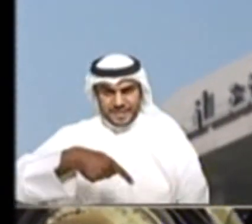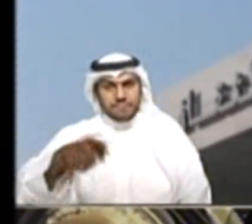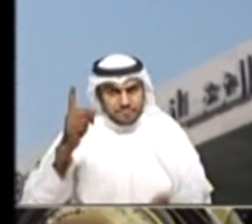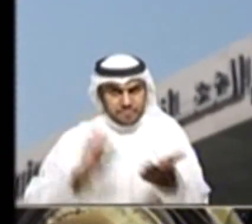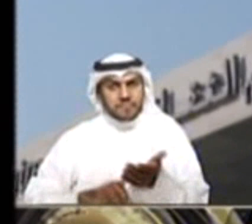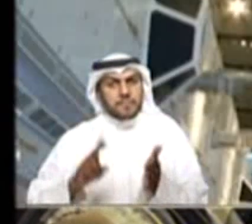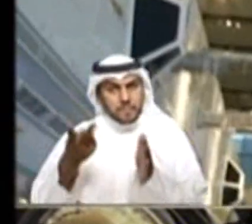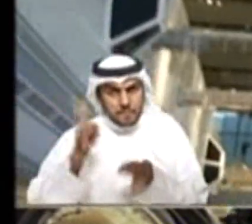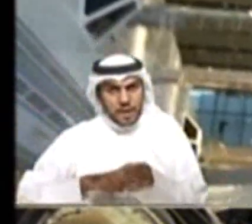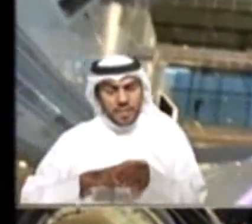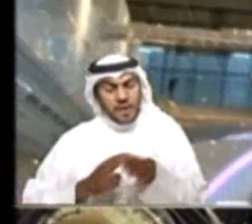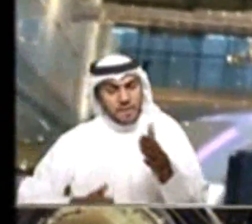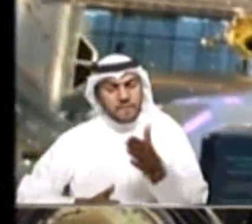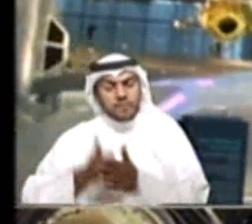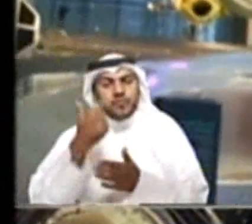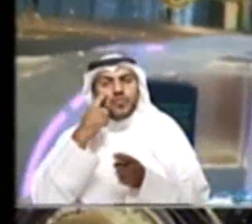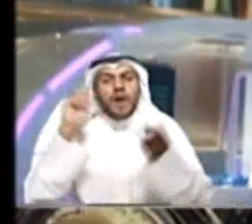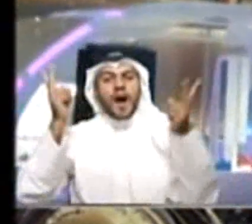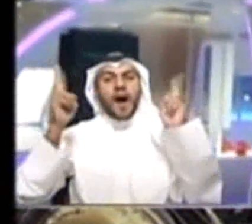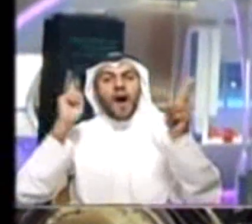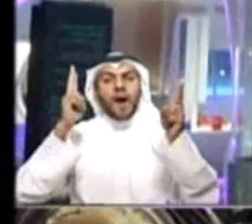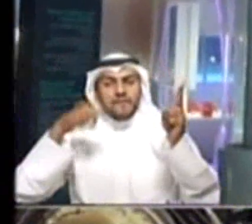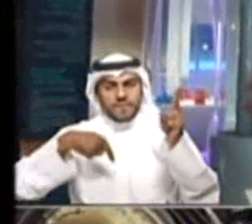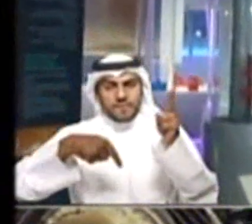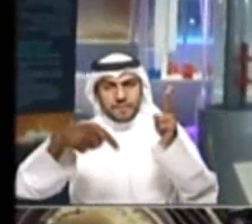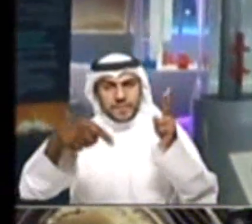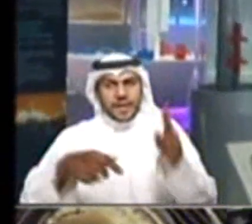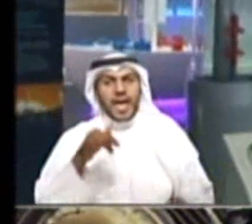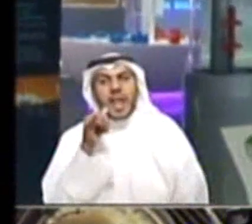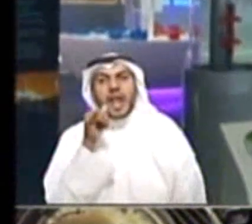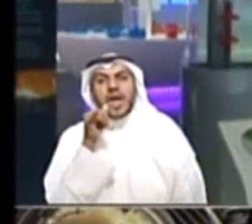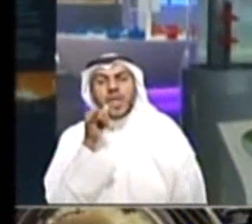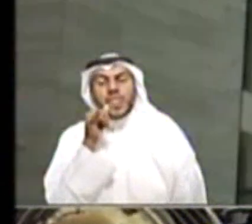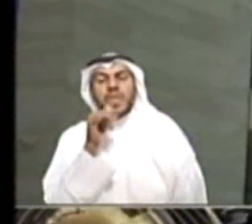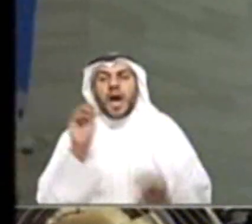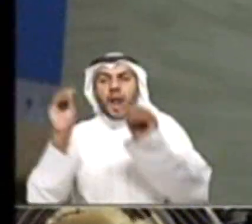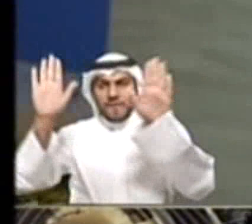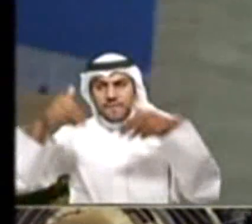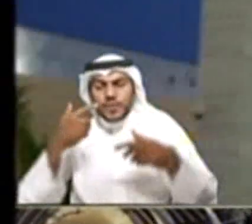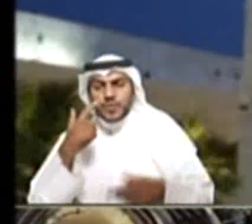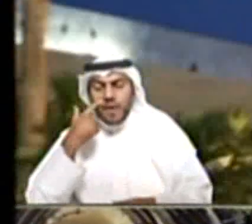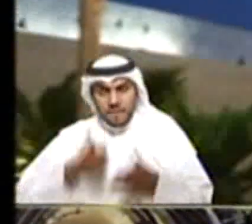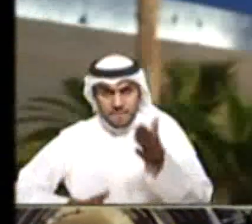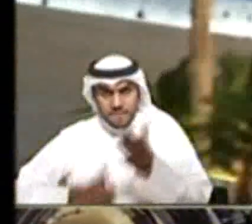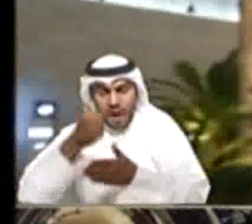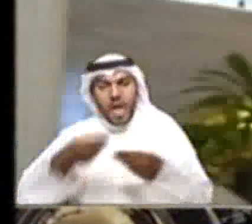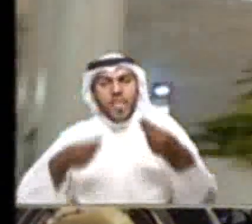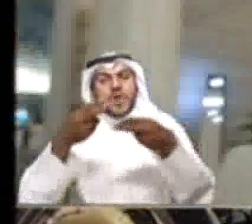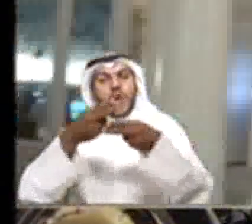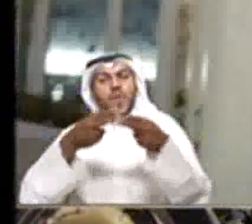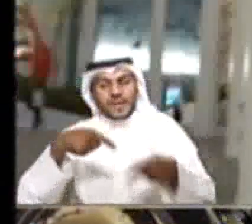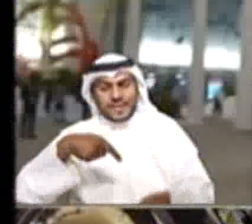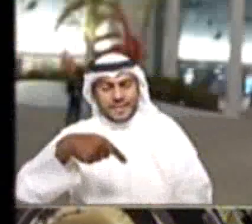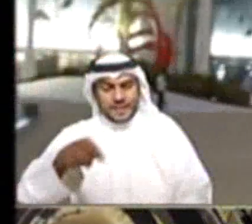في شهر ديسمبر القادم خلال حفل تكريم بالعاصمة البريطانية لندن. وتسلم رئيس الشؤون المالية والإدارية لدى الديوان